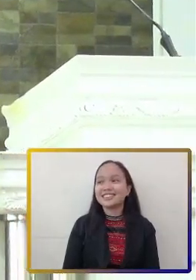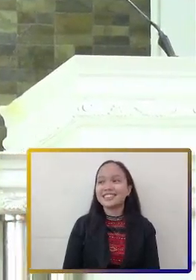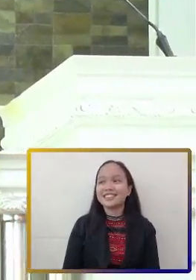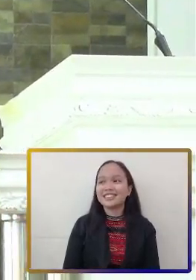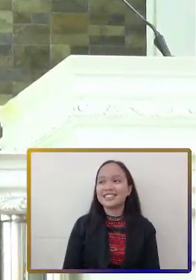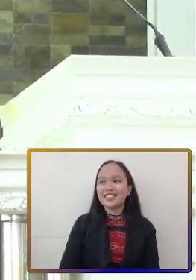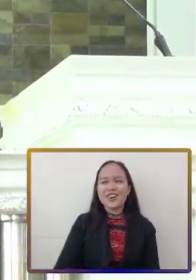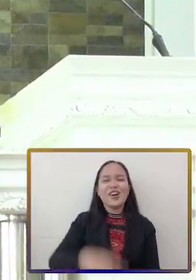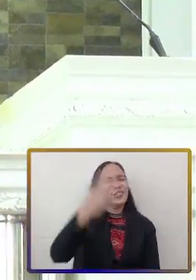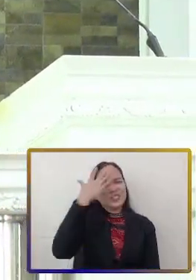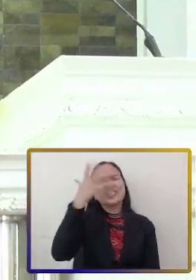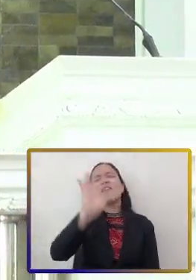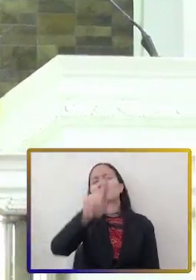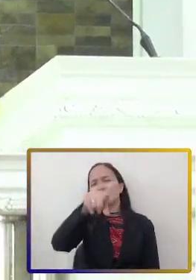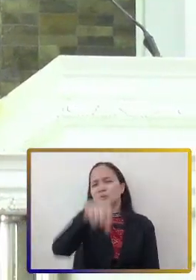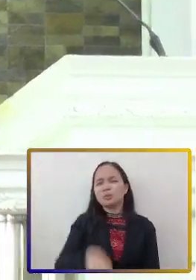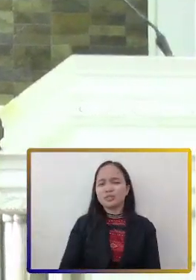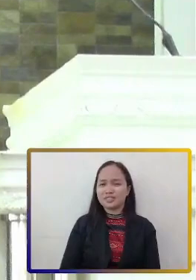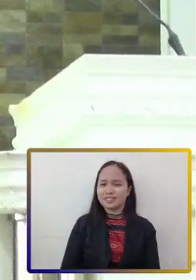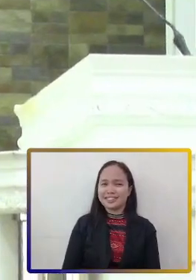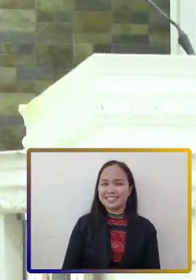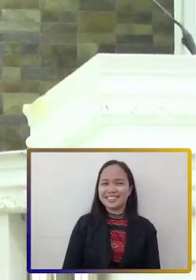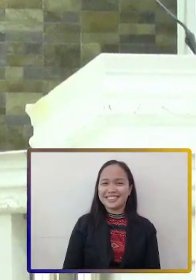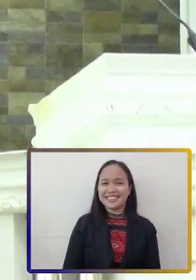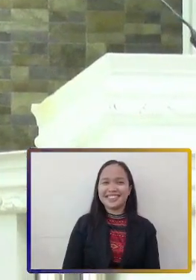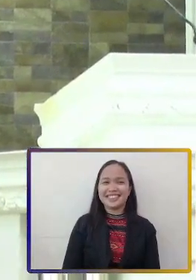Sobrang talino mo.